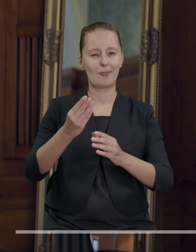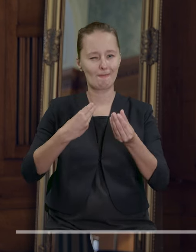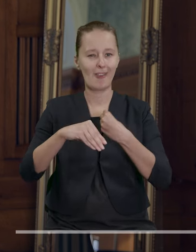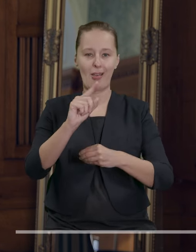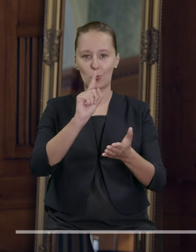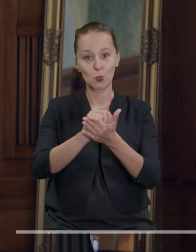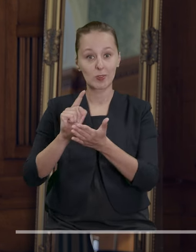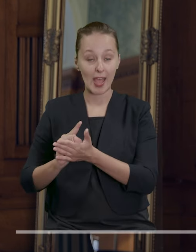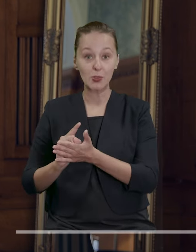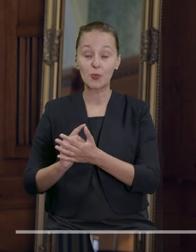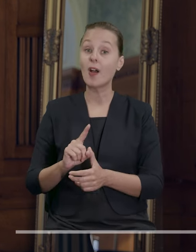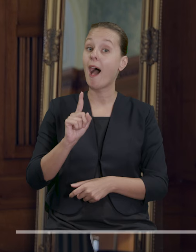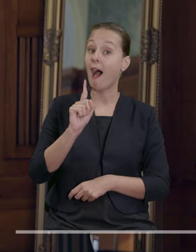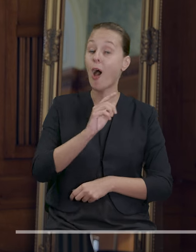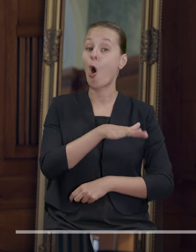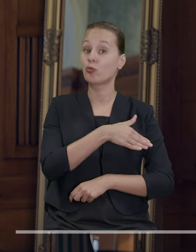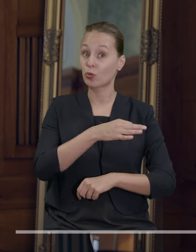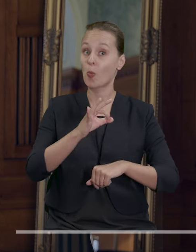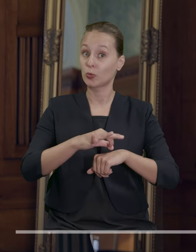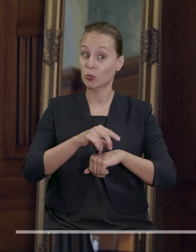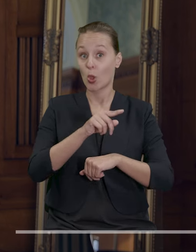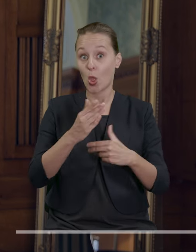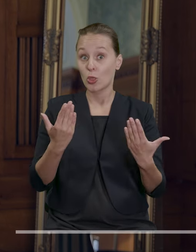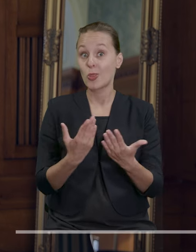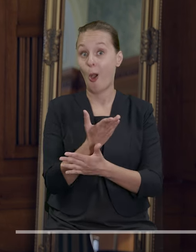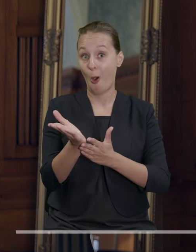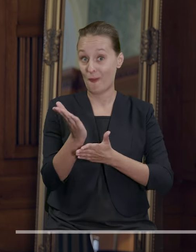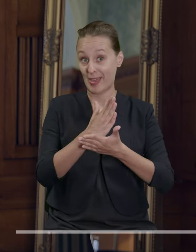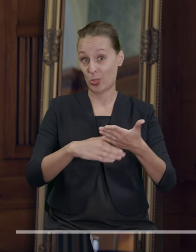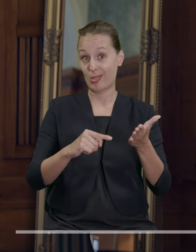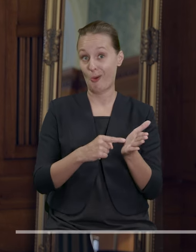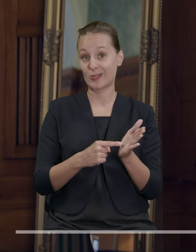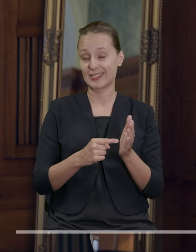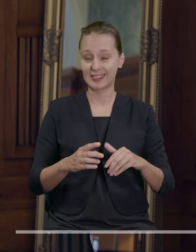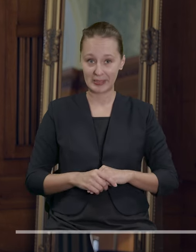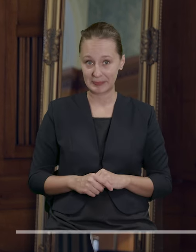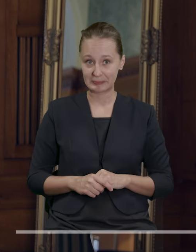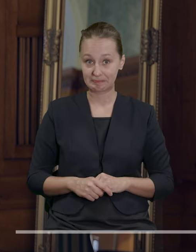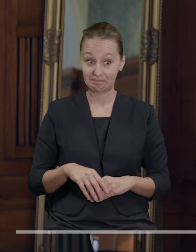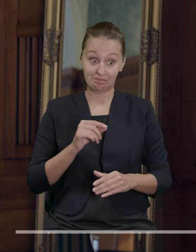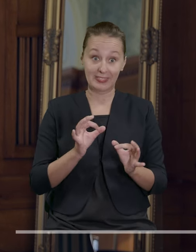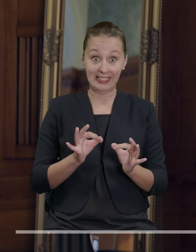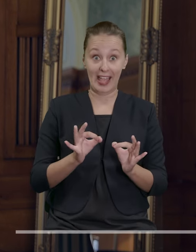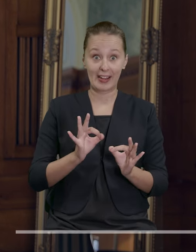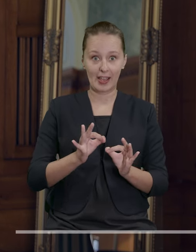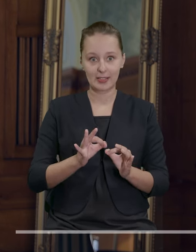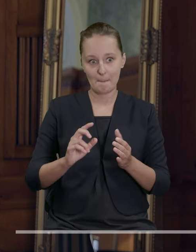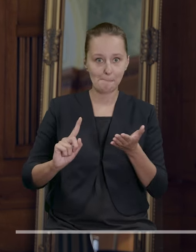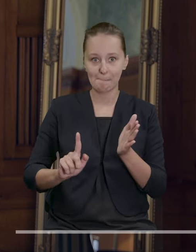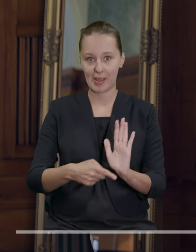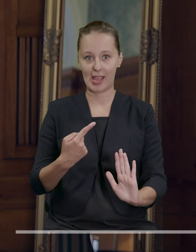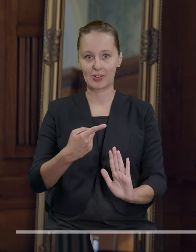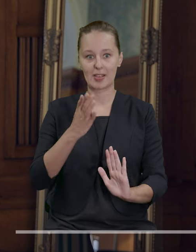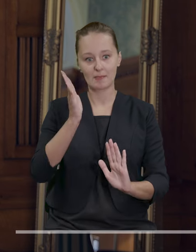więcej sukcesów, chociaż szkoły doktorskie to nowe jednostki, które dopiero teraz będą po